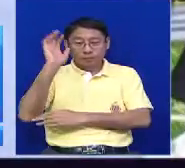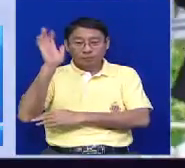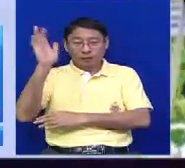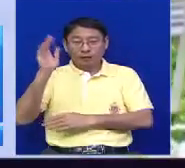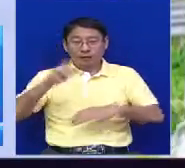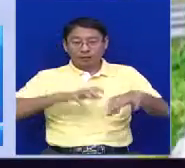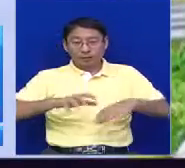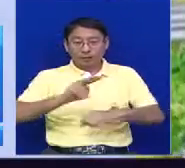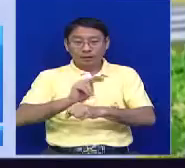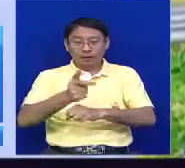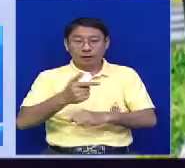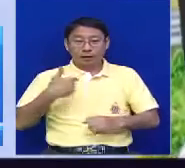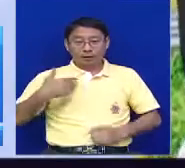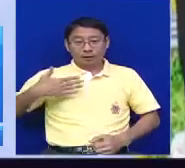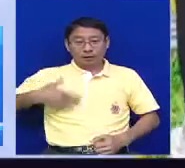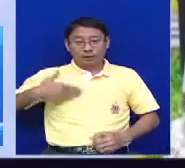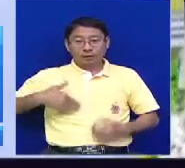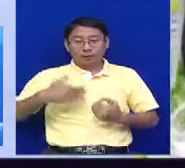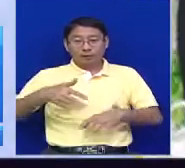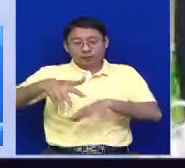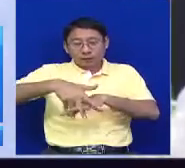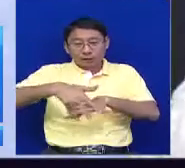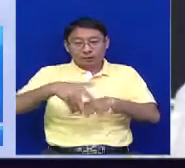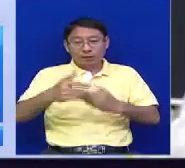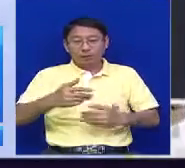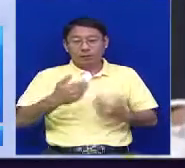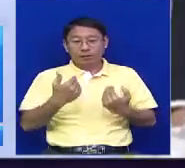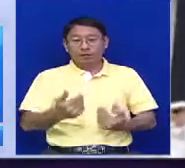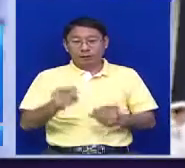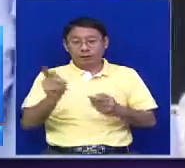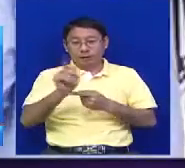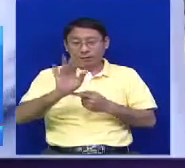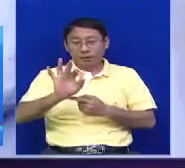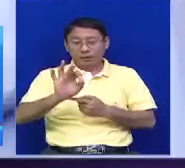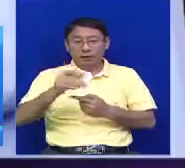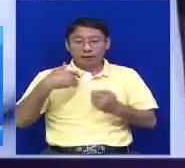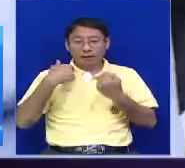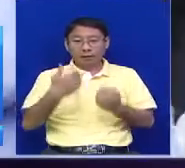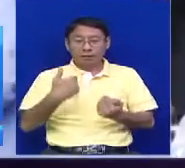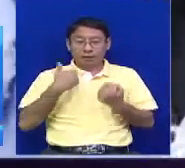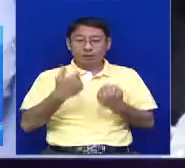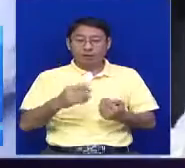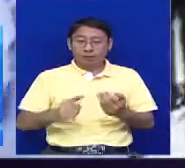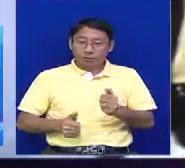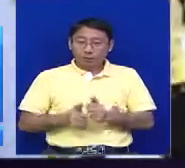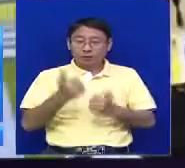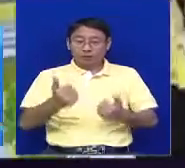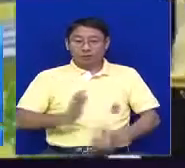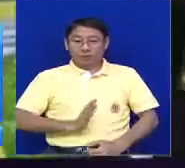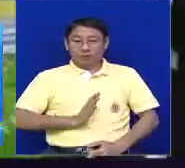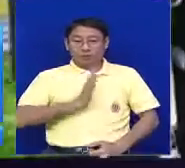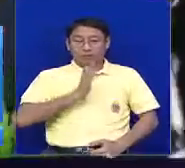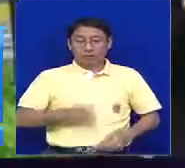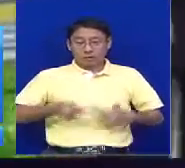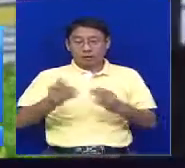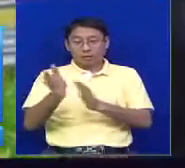การจัดงานฝ้ายทอใจครั้งที่9จัดขึ้นภายใต้แนวคิดที่สุดแห่งวิถีความรักและความภาคภูมิสู่หัต